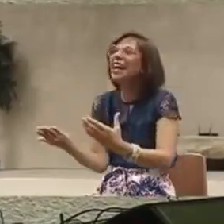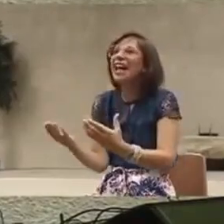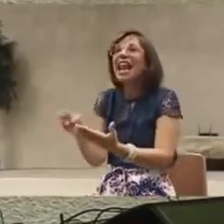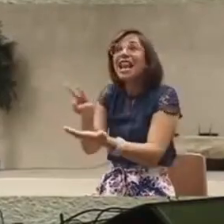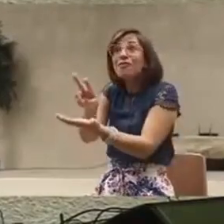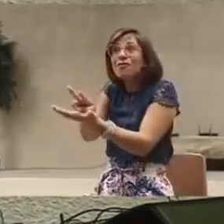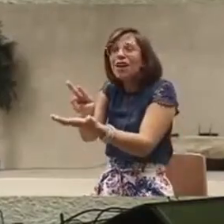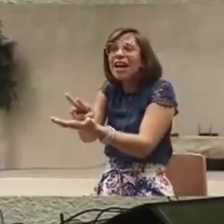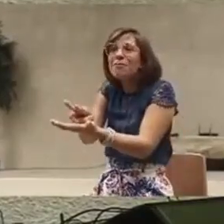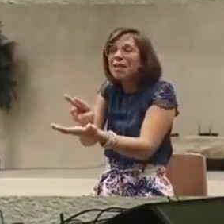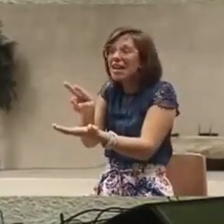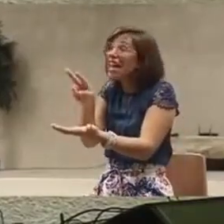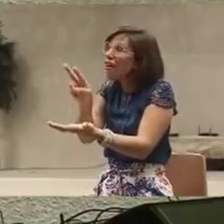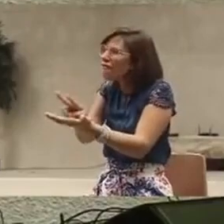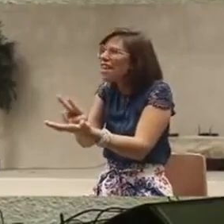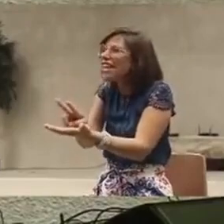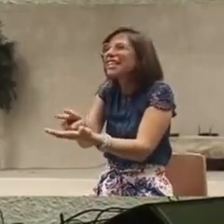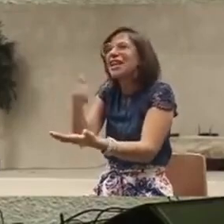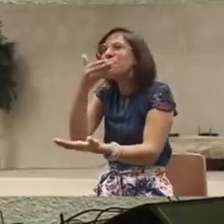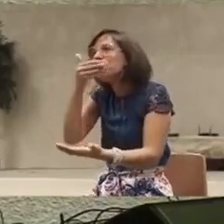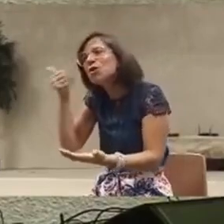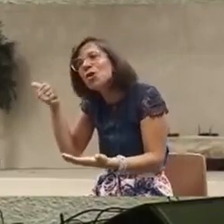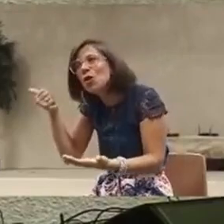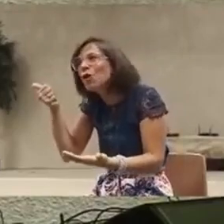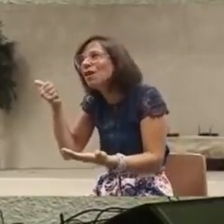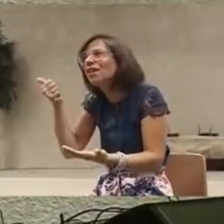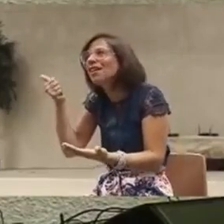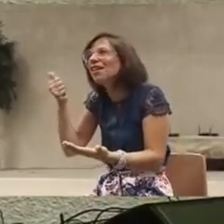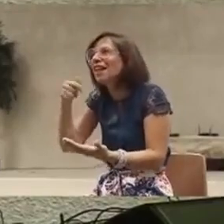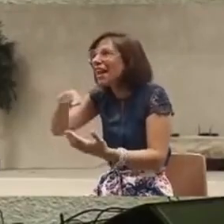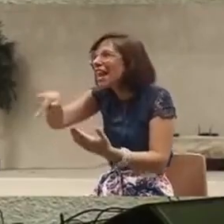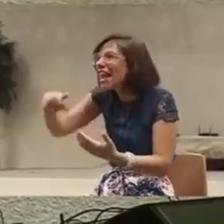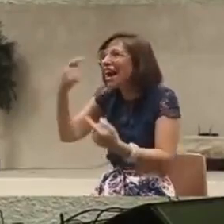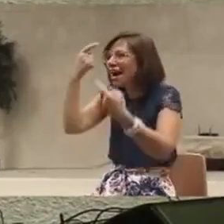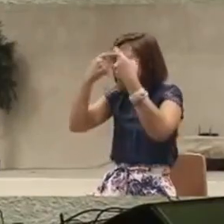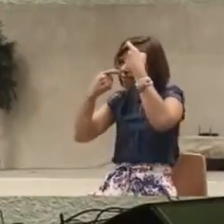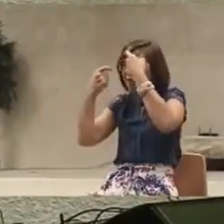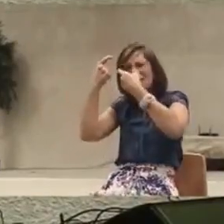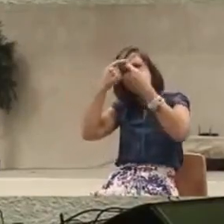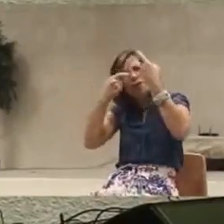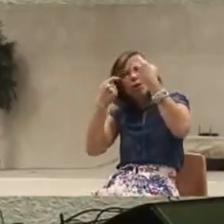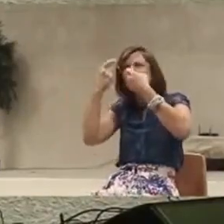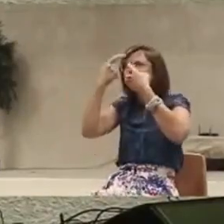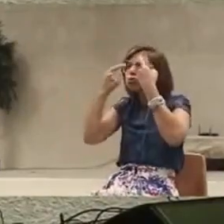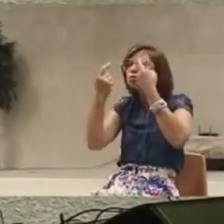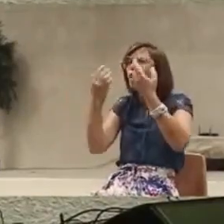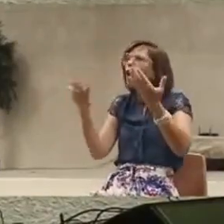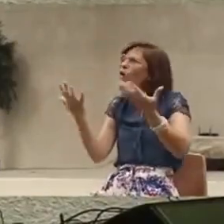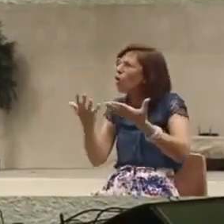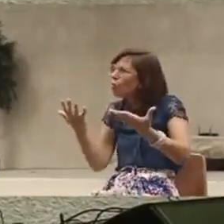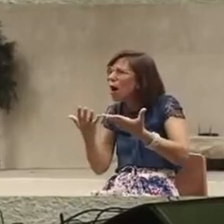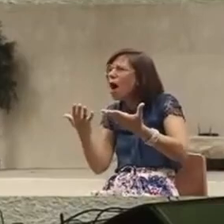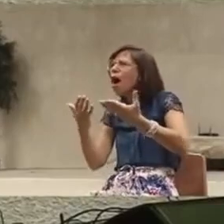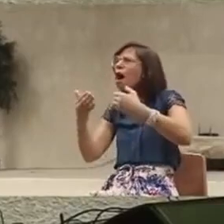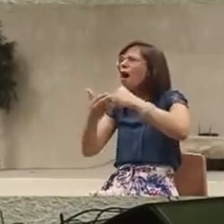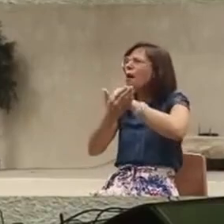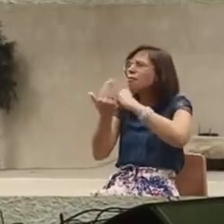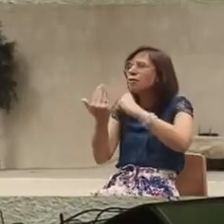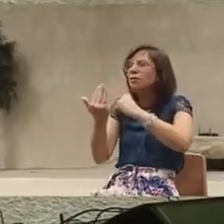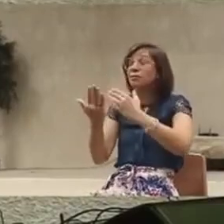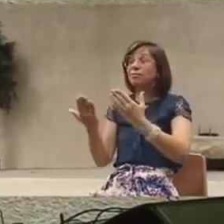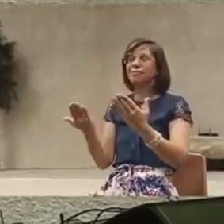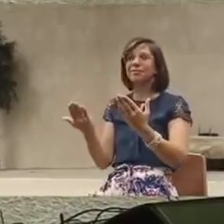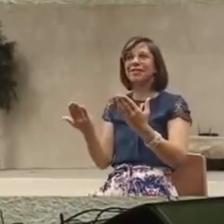pensait que ce Jésus de Nazareth, c'était celui qui allait établir la justice. Ils s'attendaient que ce soit